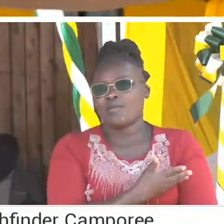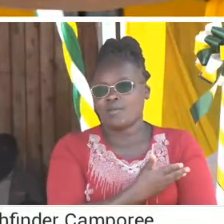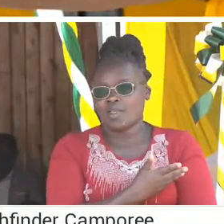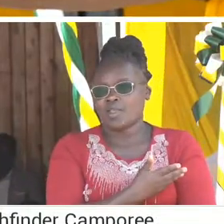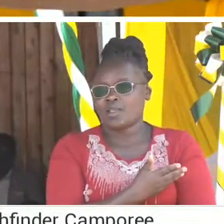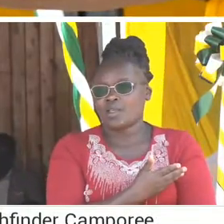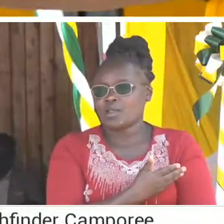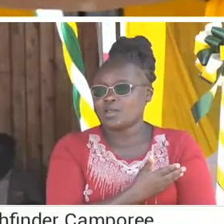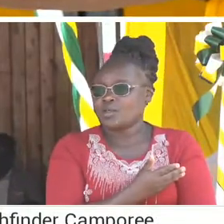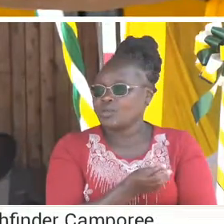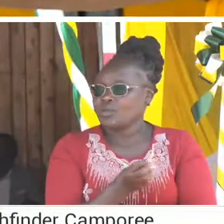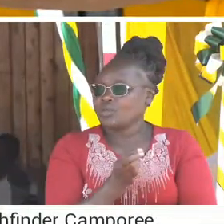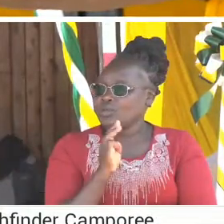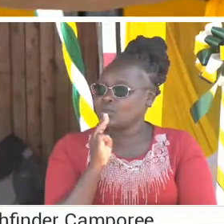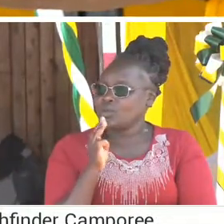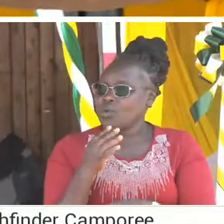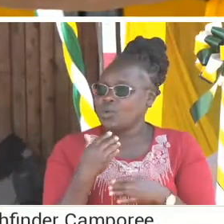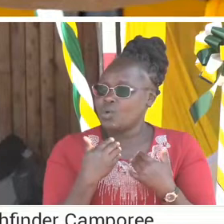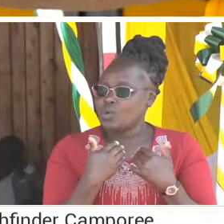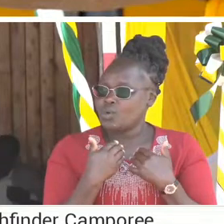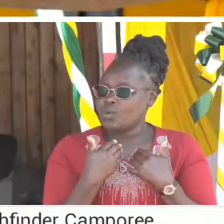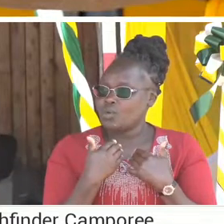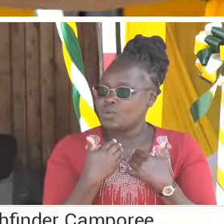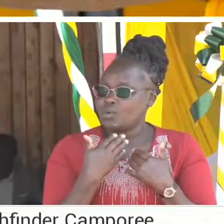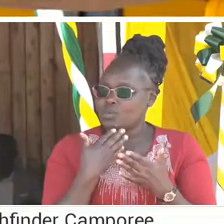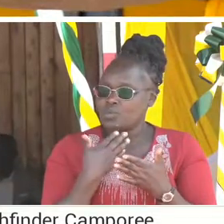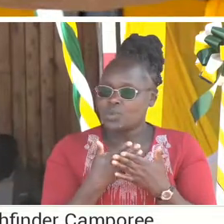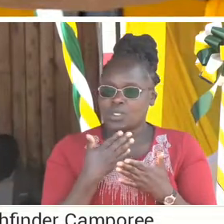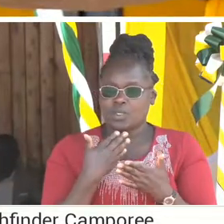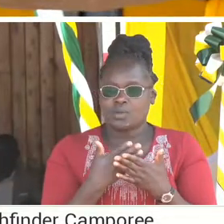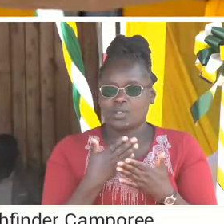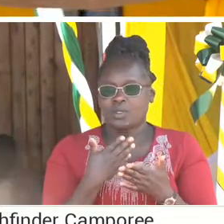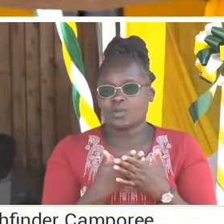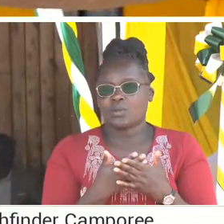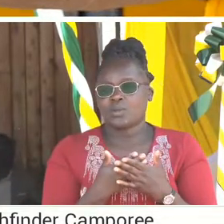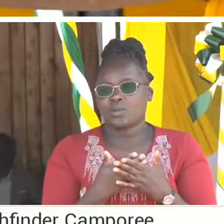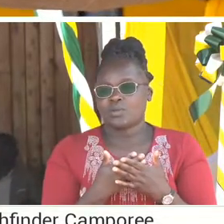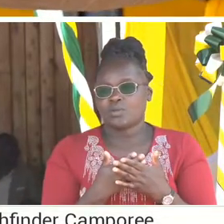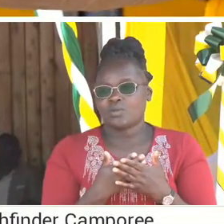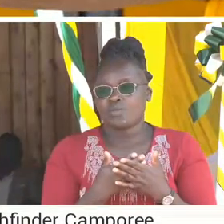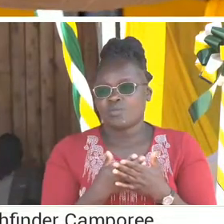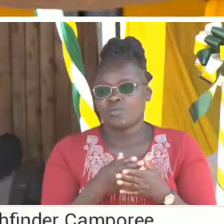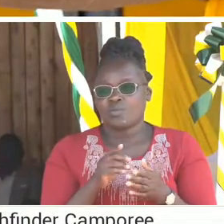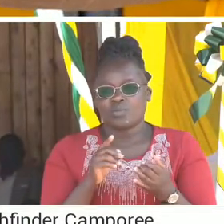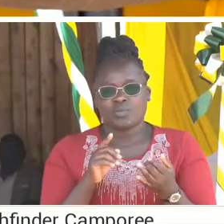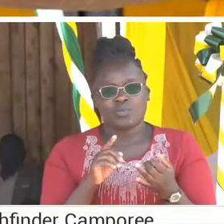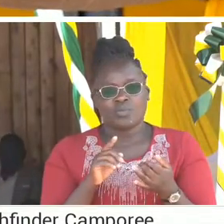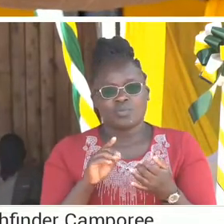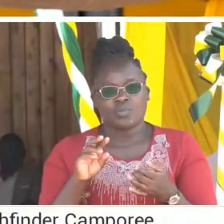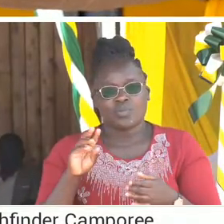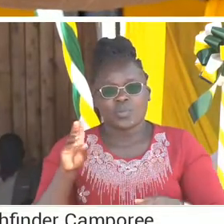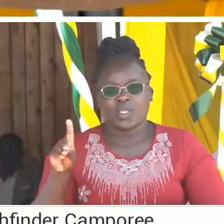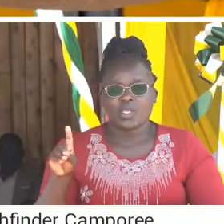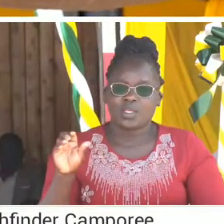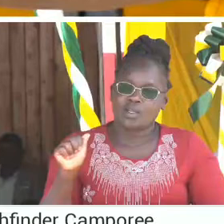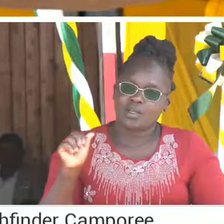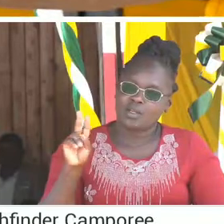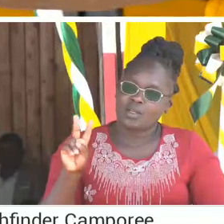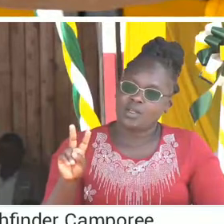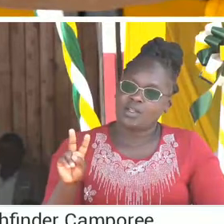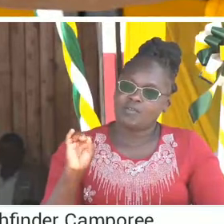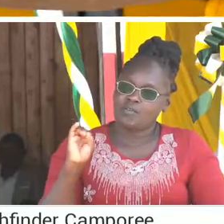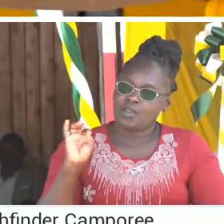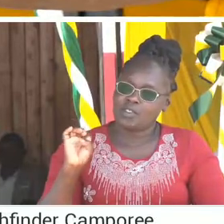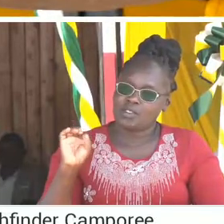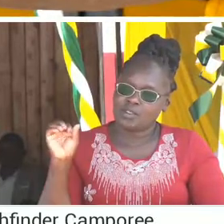John Bitok Laldim yuko pamoja nasi na Mheshimiwa Davis Sangutei yuko pamoja